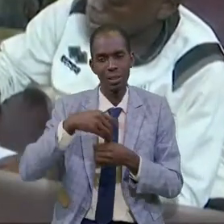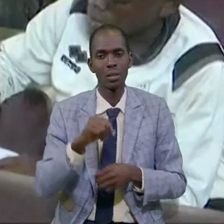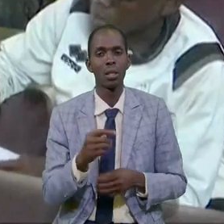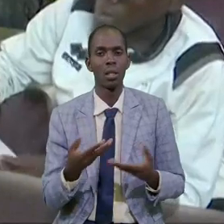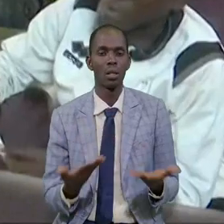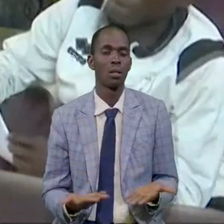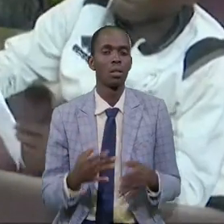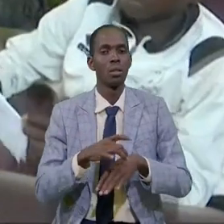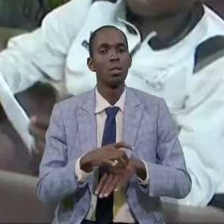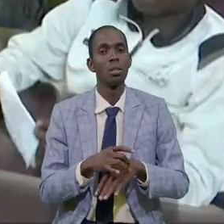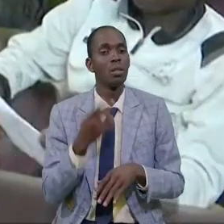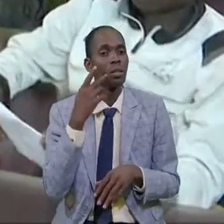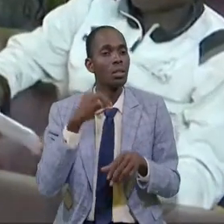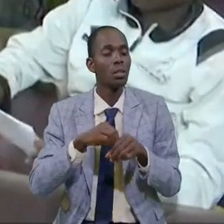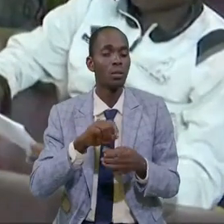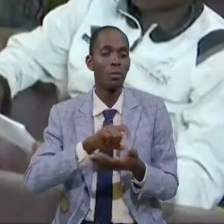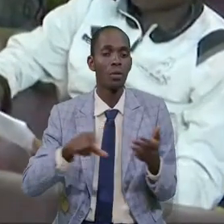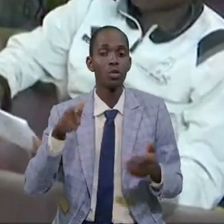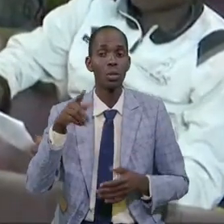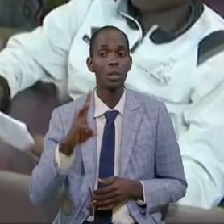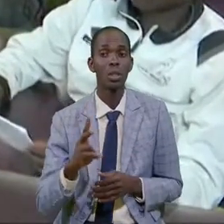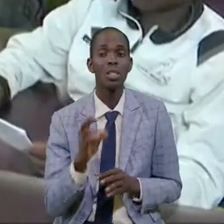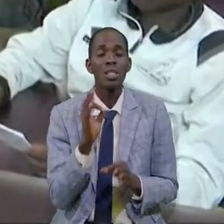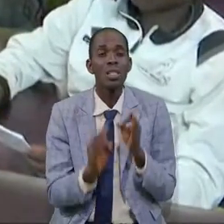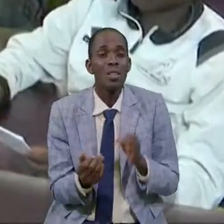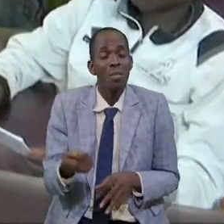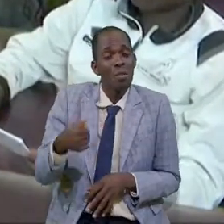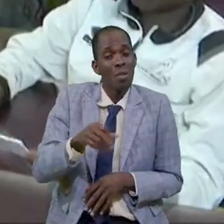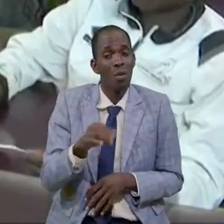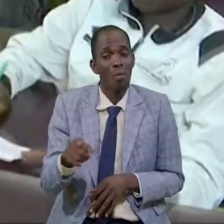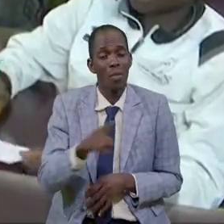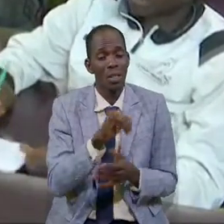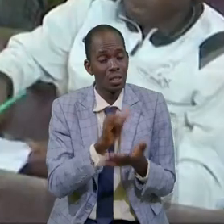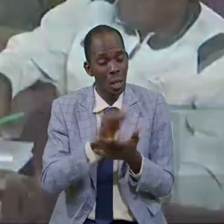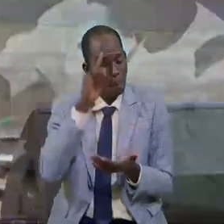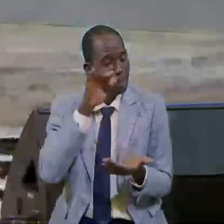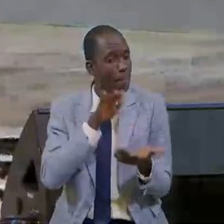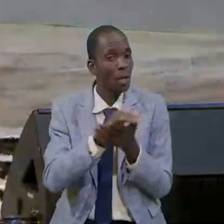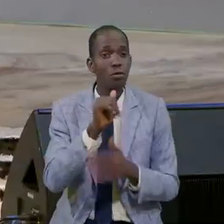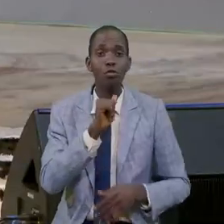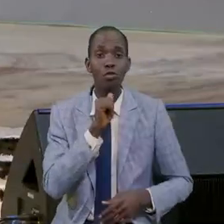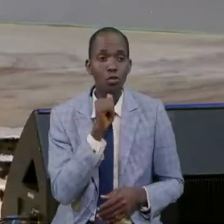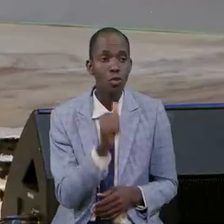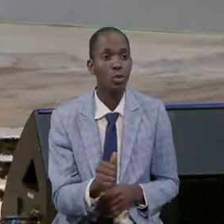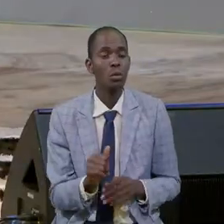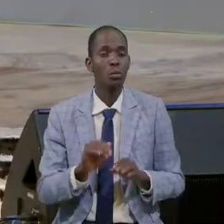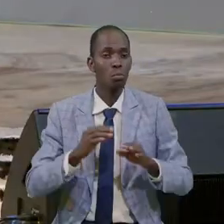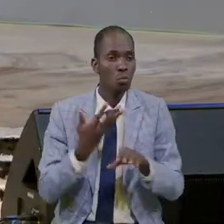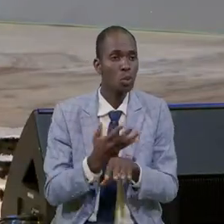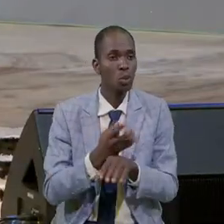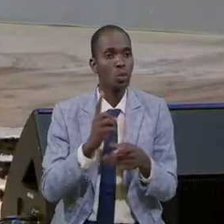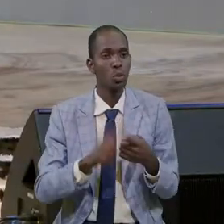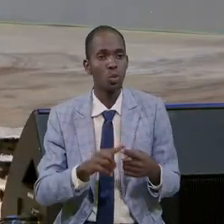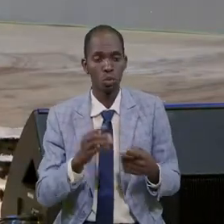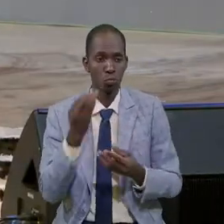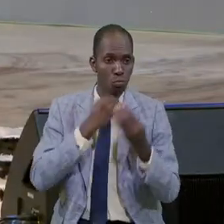renferme. 27 nous dit, si un non-croyant vous invite et que vous vouliez y